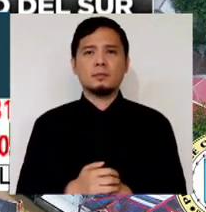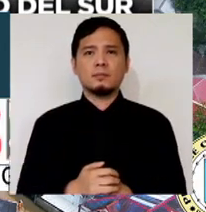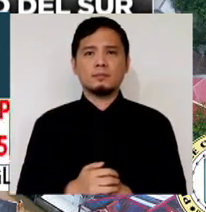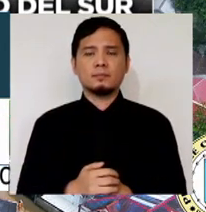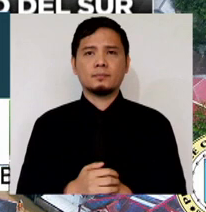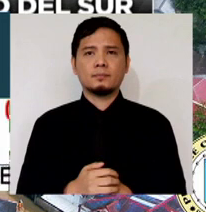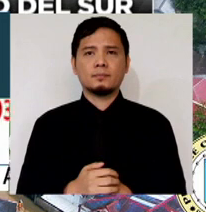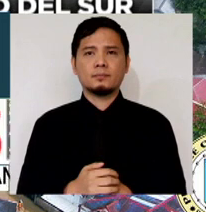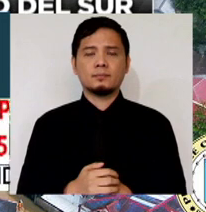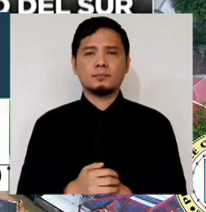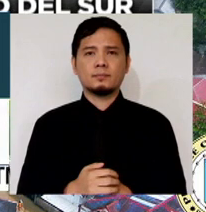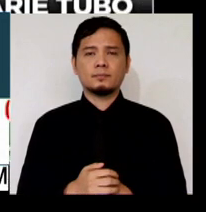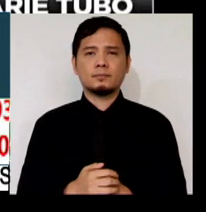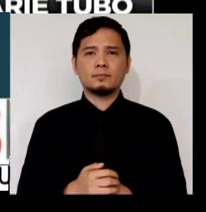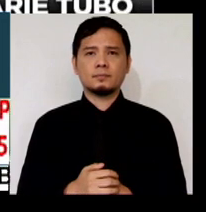center. Sa